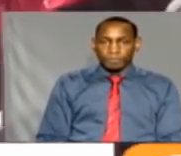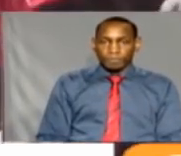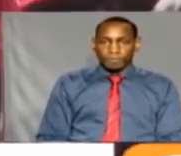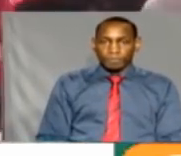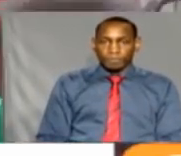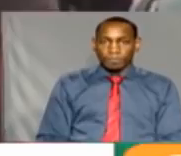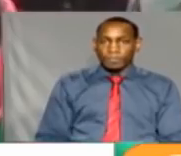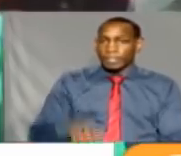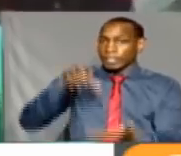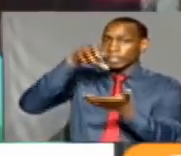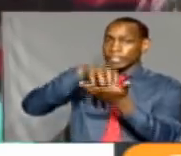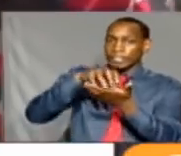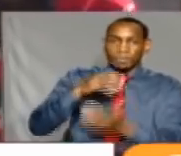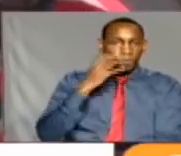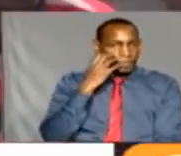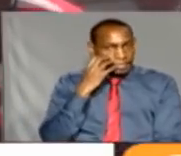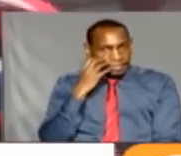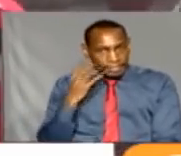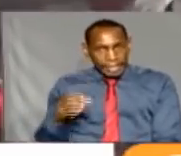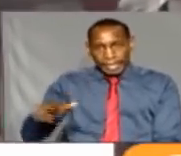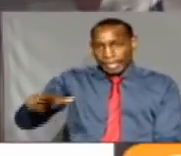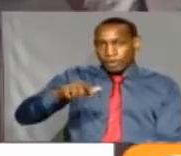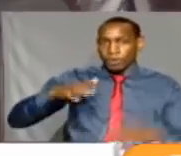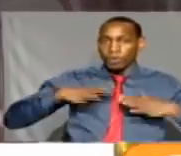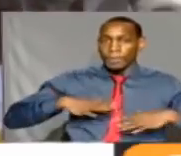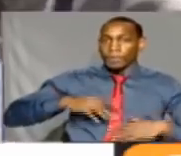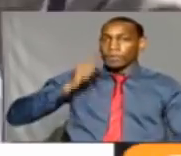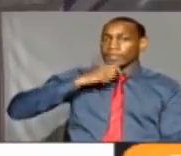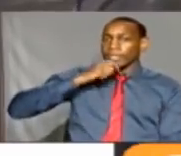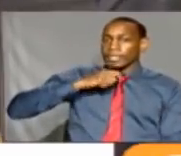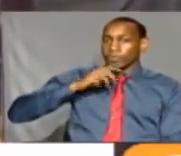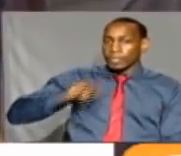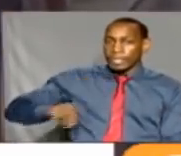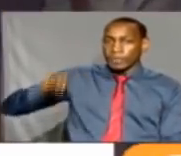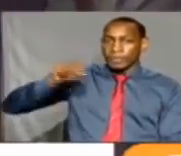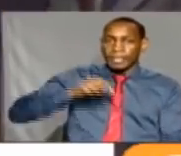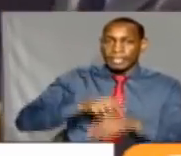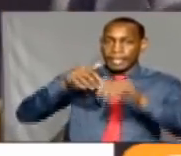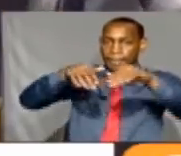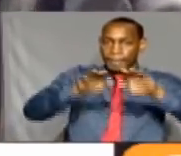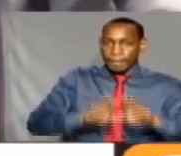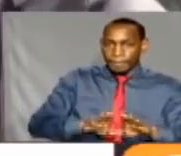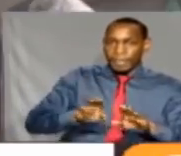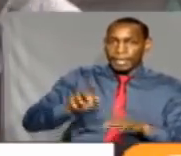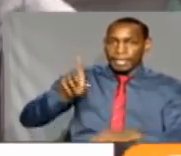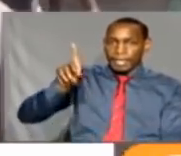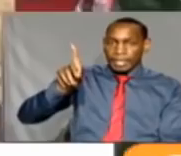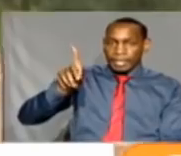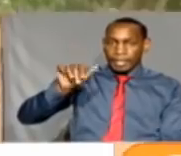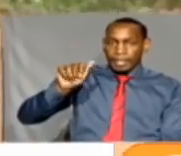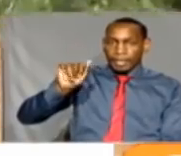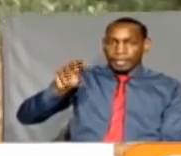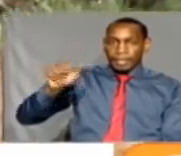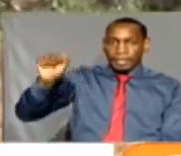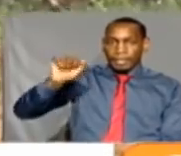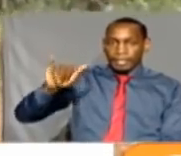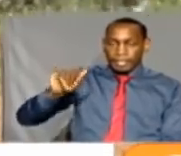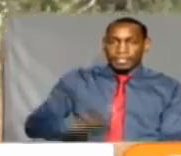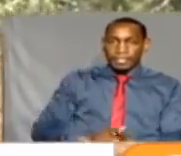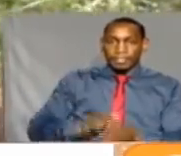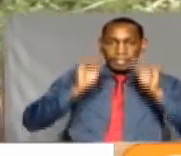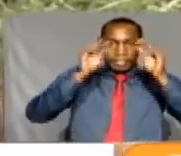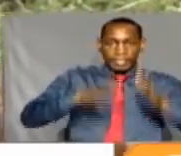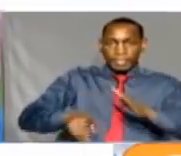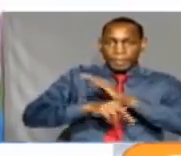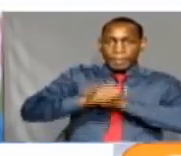Hali ya simanzi ilitanda kwa wenyeji wa Kitui Mashariki wakati wakimzika Days Mbathe, mwalimu wa shule ya msingi ya Ndooni